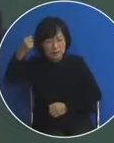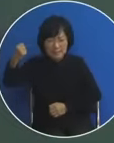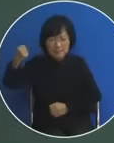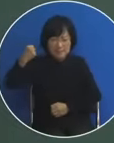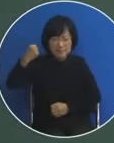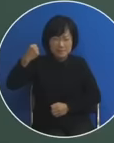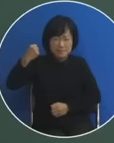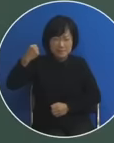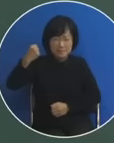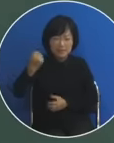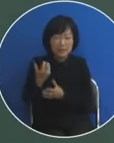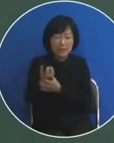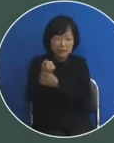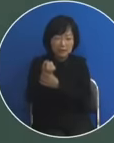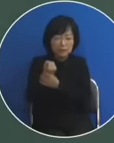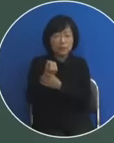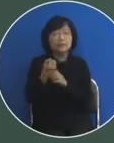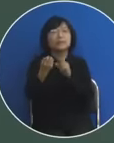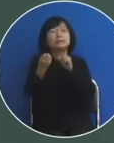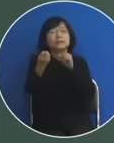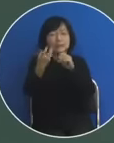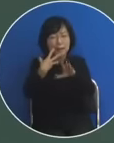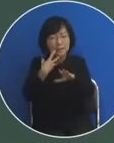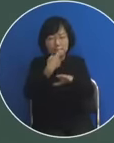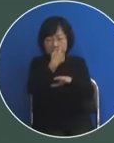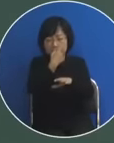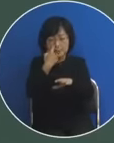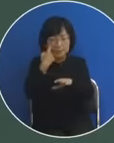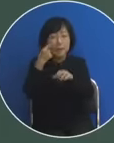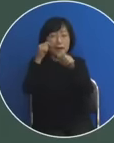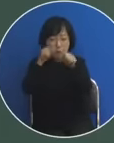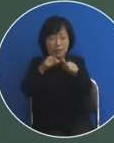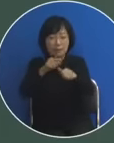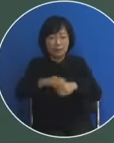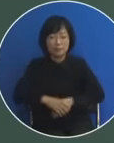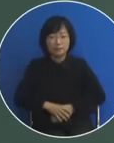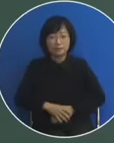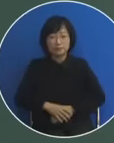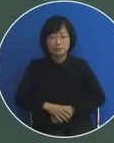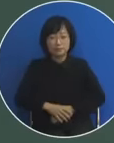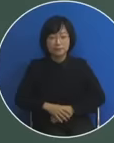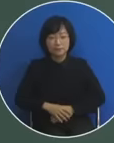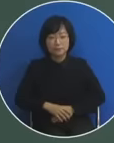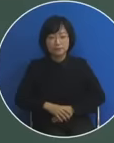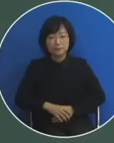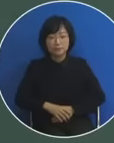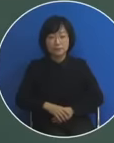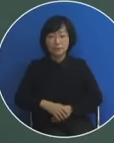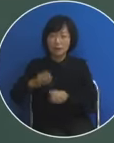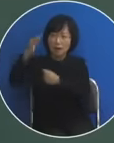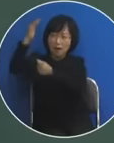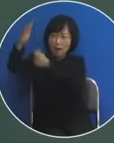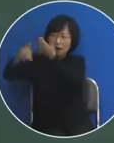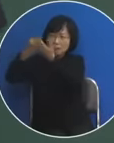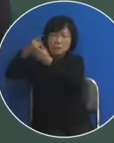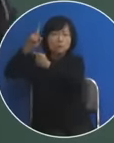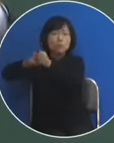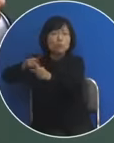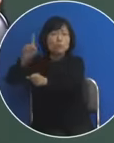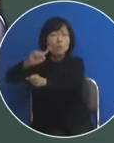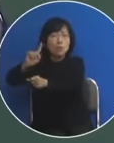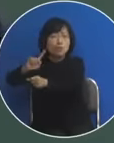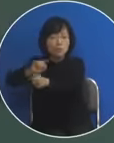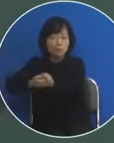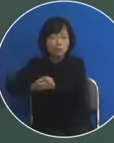응답을 누리라. Enjoy the answer that comes from within that. 이건 꼭 중요합니다. And this is absolutely important. 하나님의 목표가 뭔가 하니까